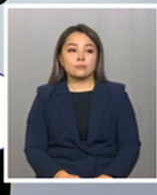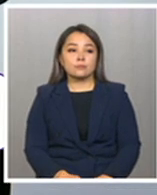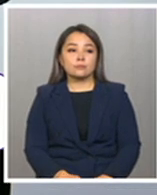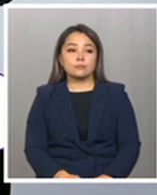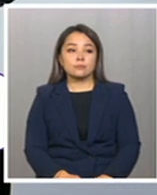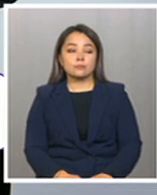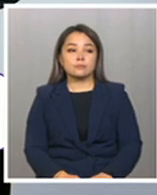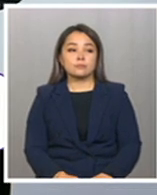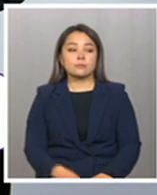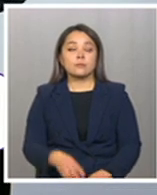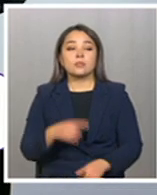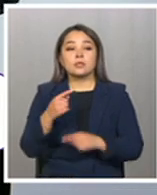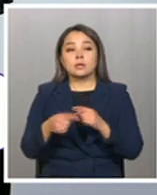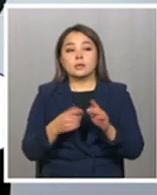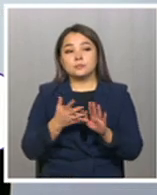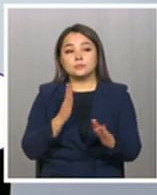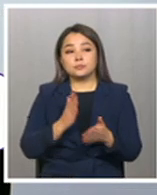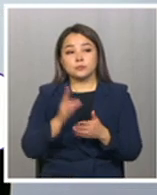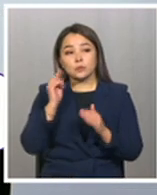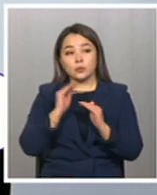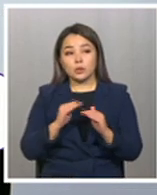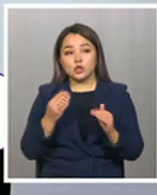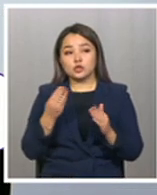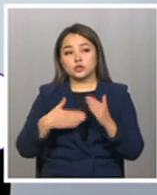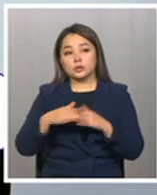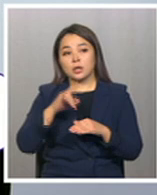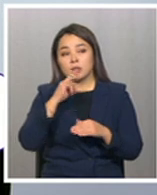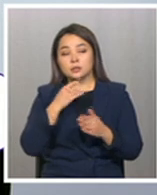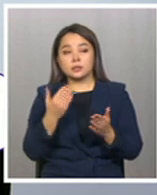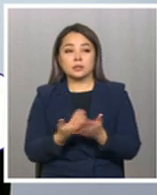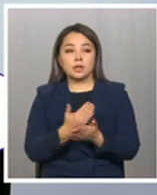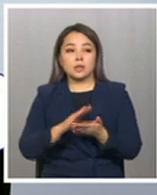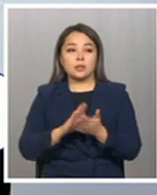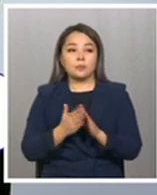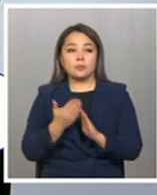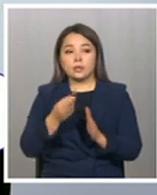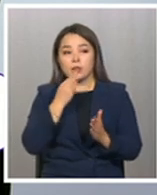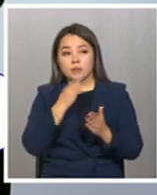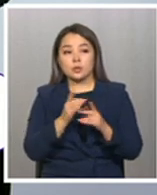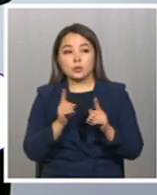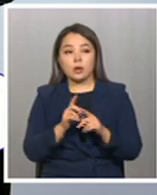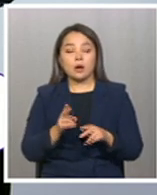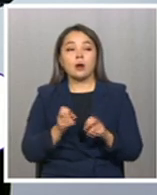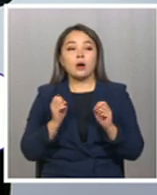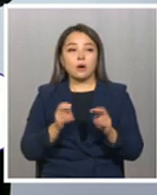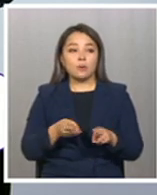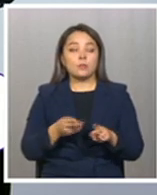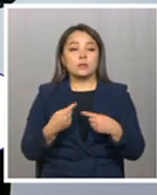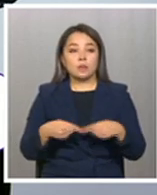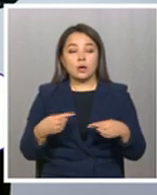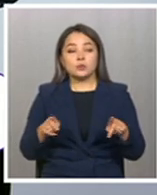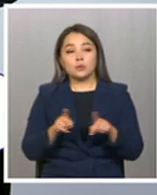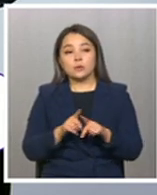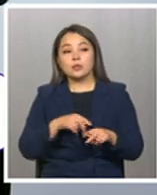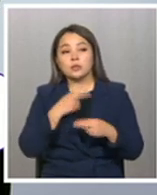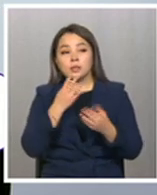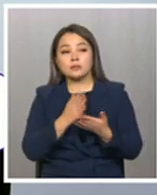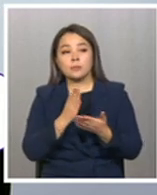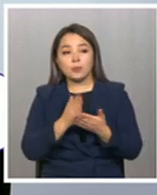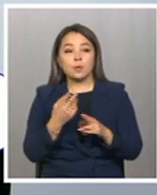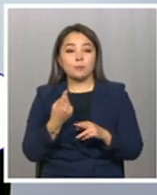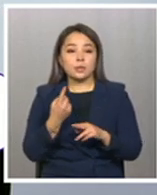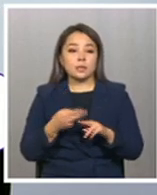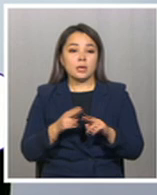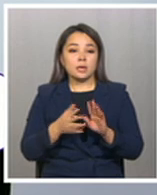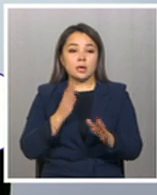Ал келесі кезекте оқушылар Шығыс Қазақстанның әлеуметтік экономикалық жағдайынан туындайтын қауіп-қатерлерді қарастырып өтейік. Бұл бірінші